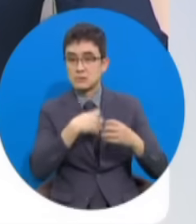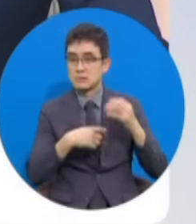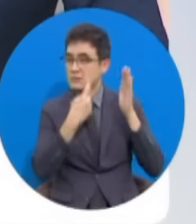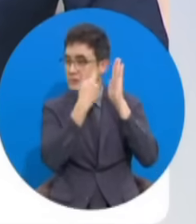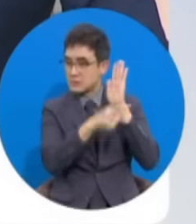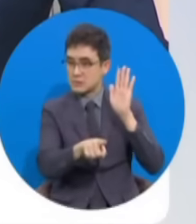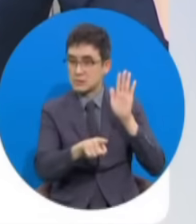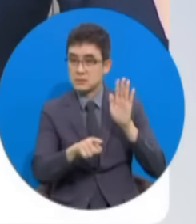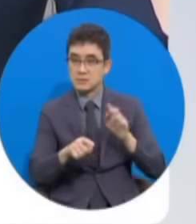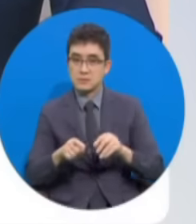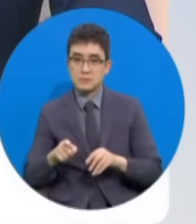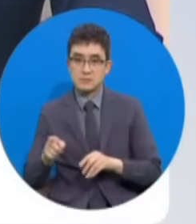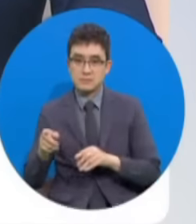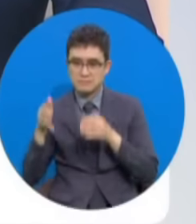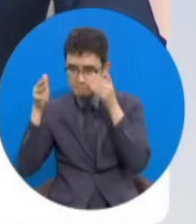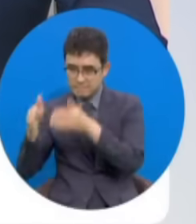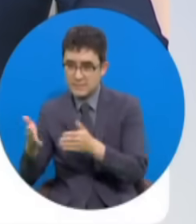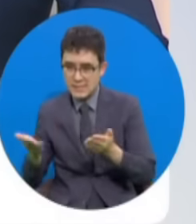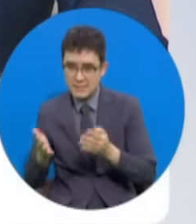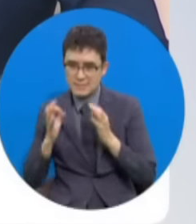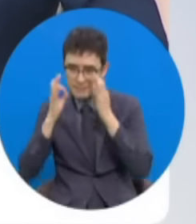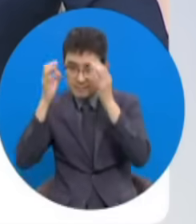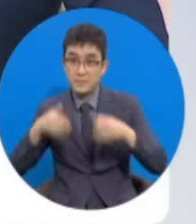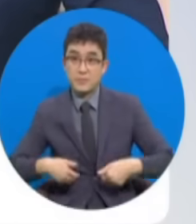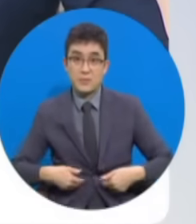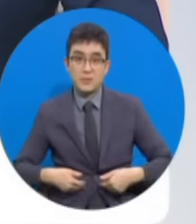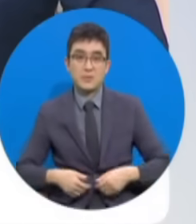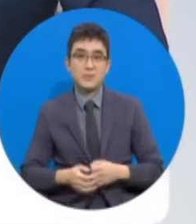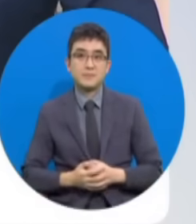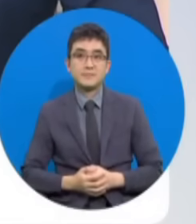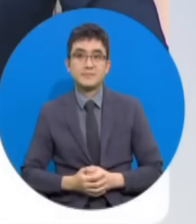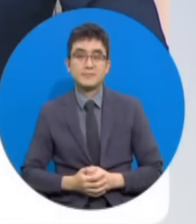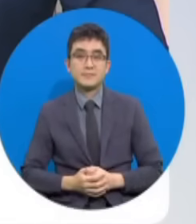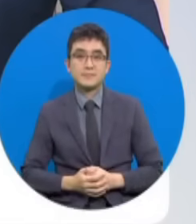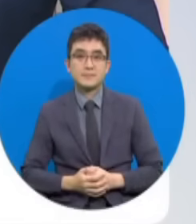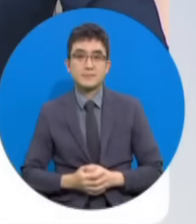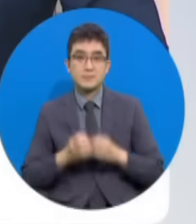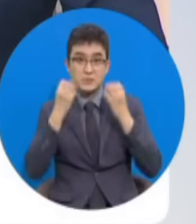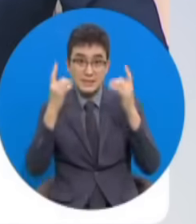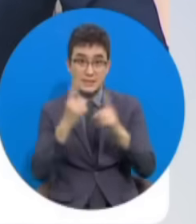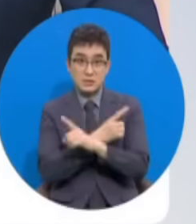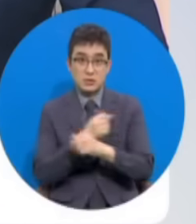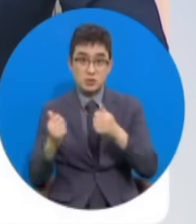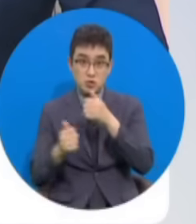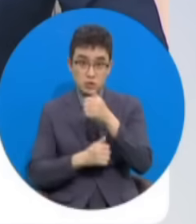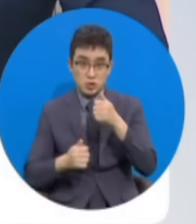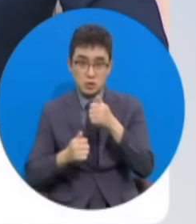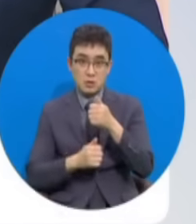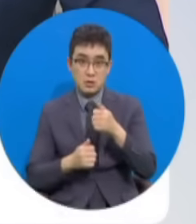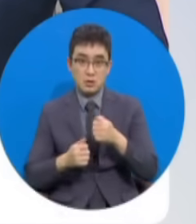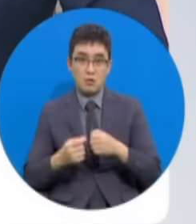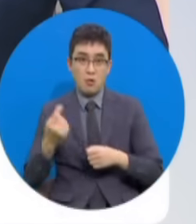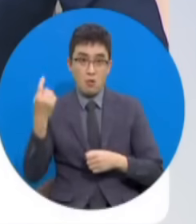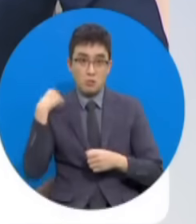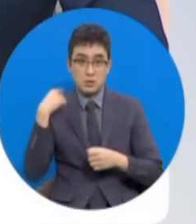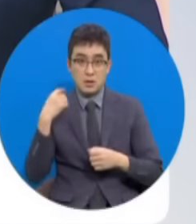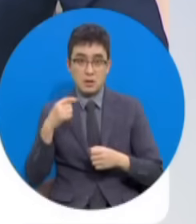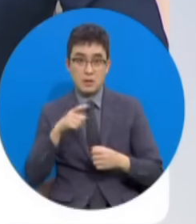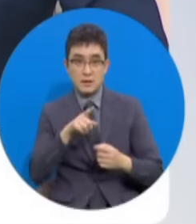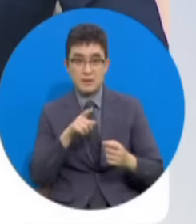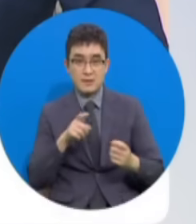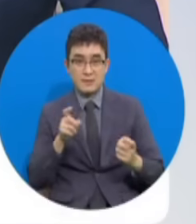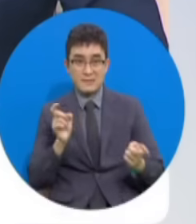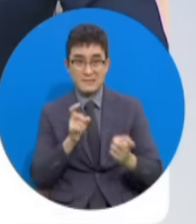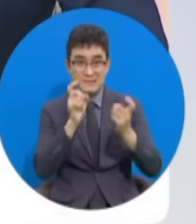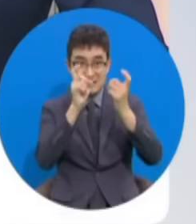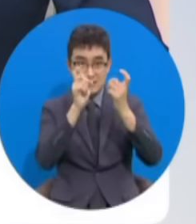하고 있습니다. 예. 사실 김영주 의원께서 조금 전에 말씀을 주신 거 저는 굉장히 공감하는데요. 혁신위가 1호 혁신안, 저는 어저께 이 싸움을 걸어오는 것